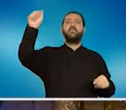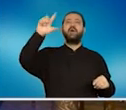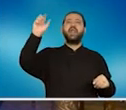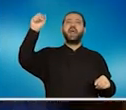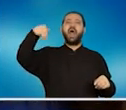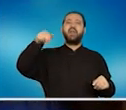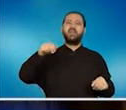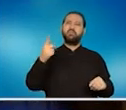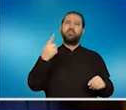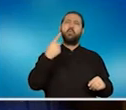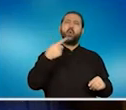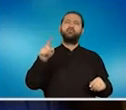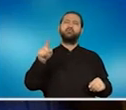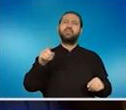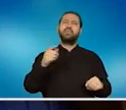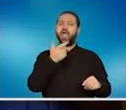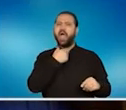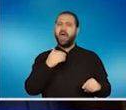mai târziu, dar